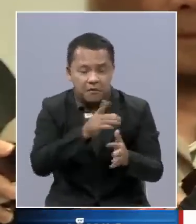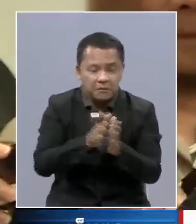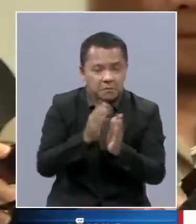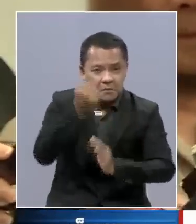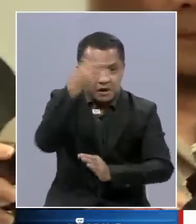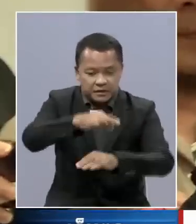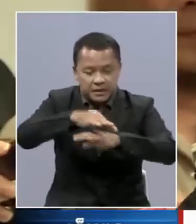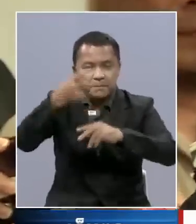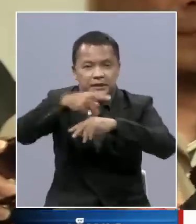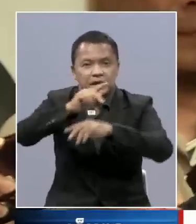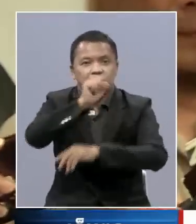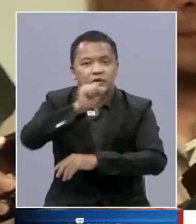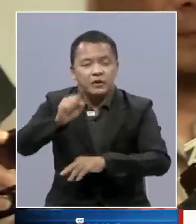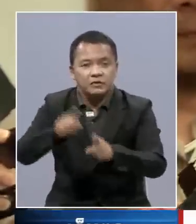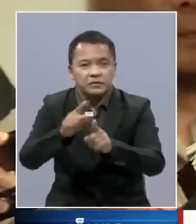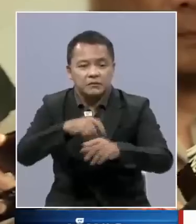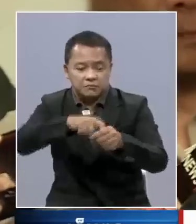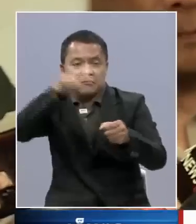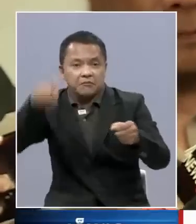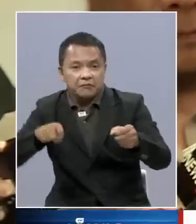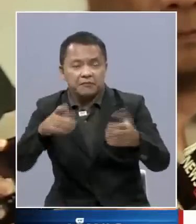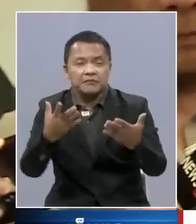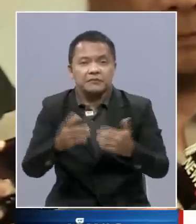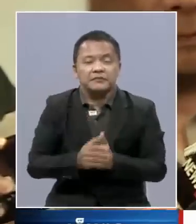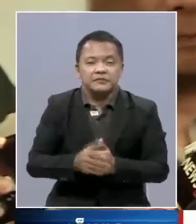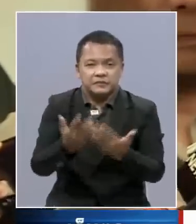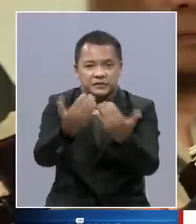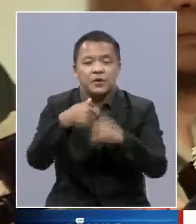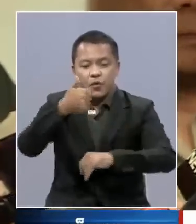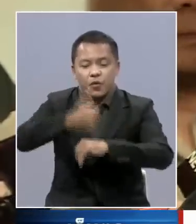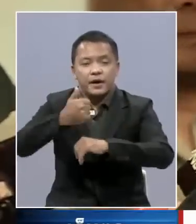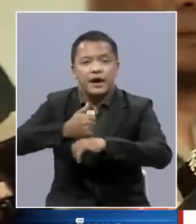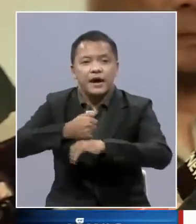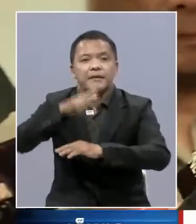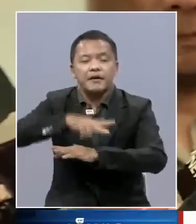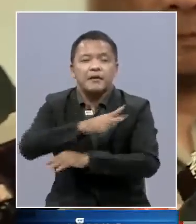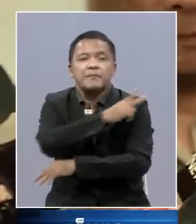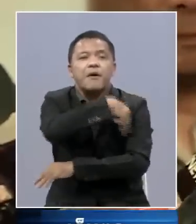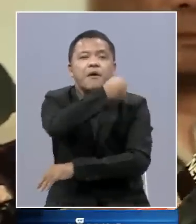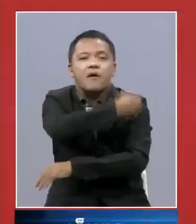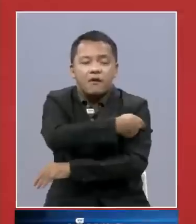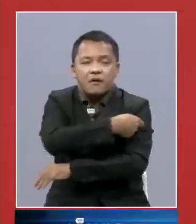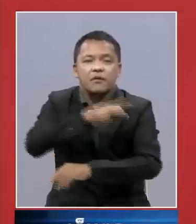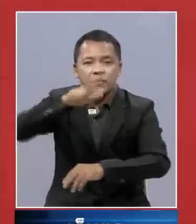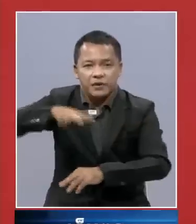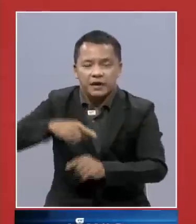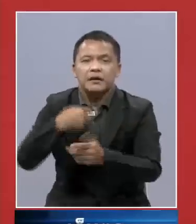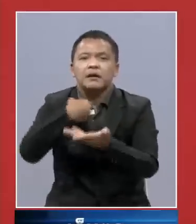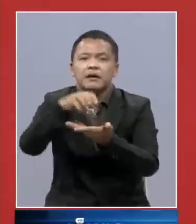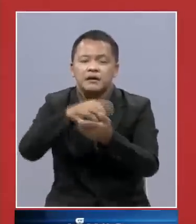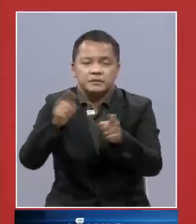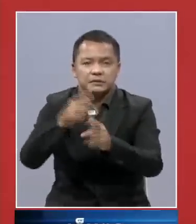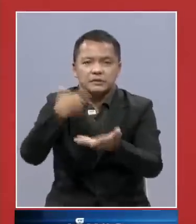ไม่ได้ตำแหน่งประธานรัฐสภามาเดี๋ยวจะถอนตัวไหมนะฮะในขณะที่หัวหน้าพรรคครับคุณหมอชลน่านศรีแก้วเมื่อวานนี้ก็ให้ความเห็นเรื่